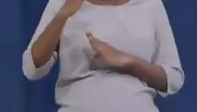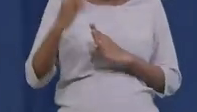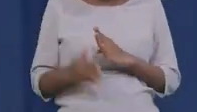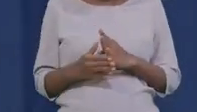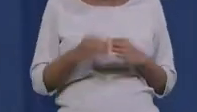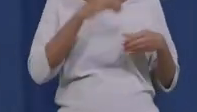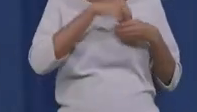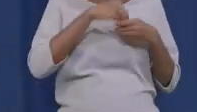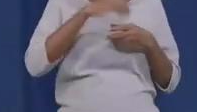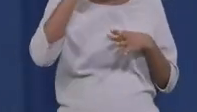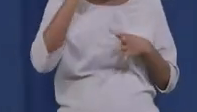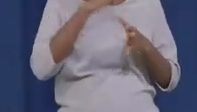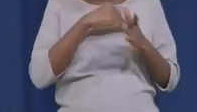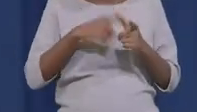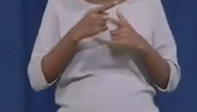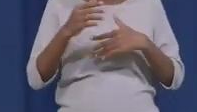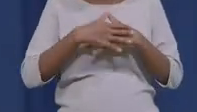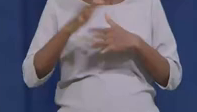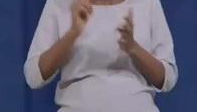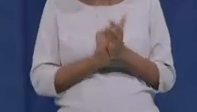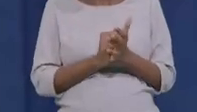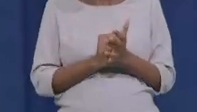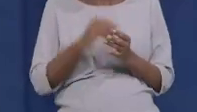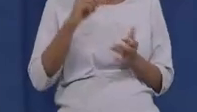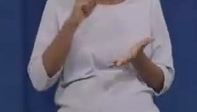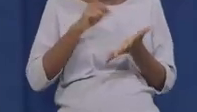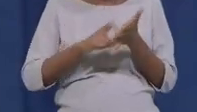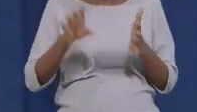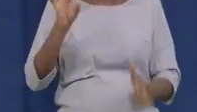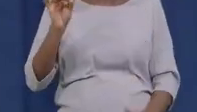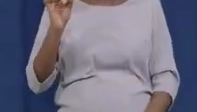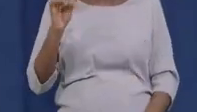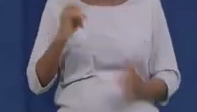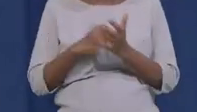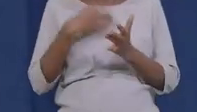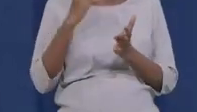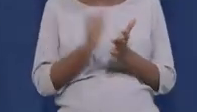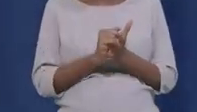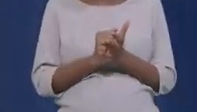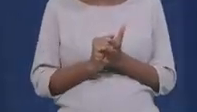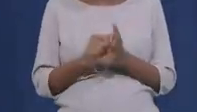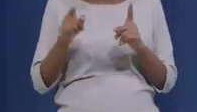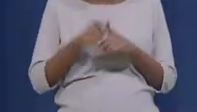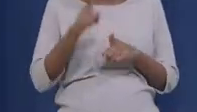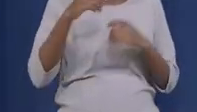pensée, de l'homme intérieur. Après cela, verset 18.